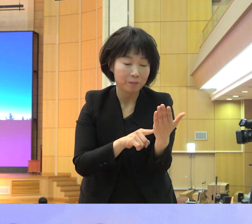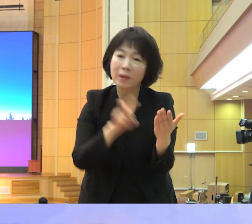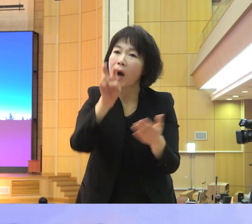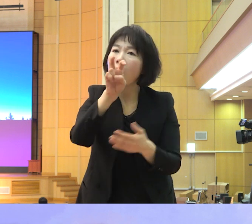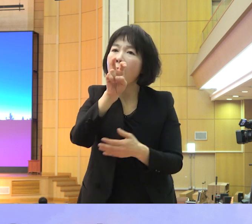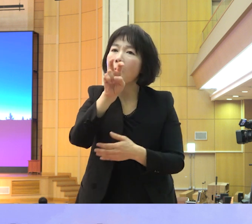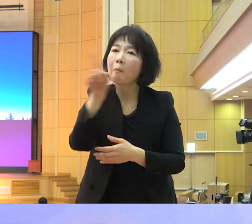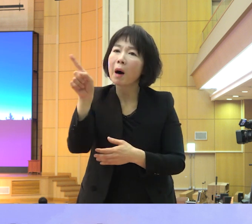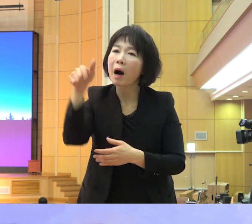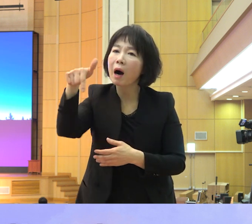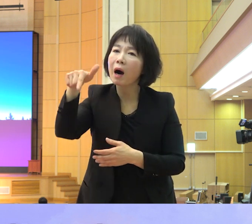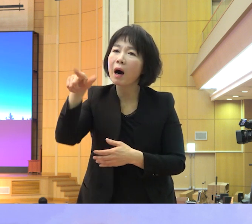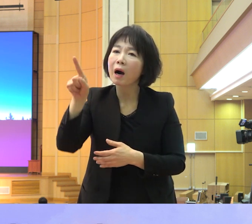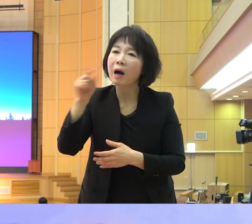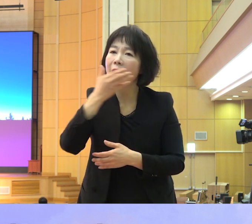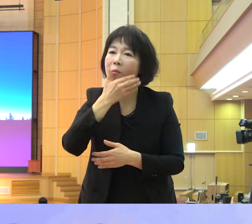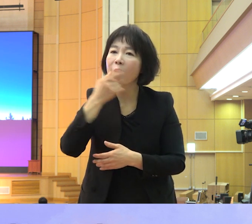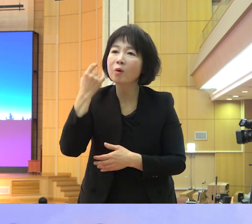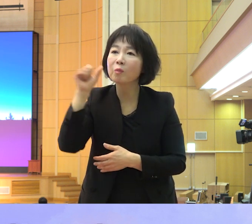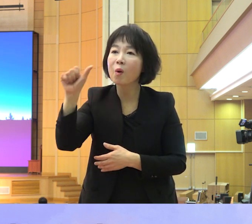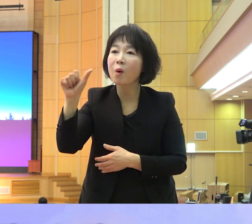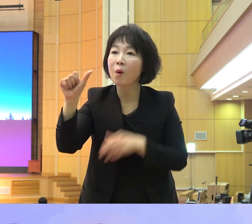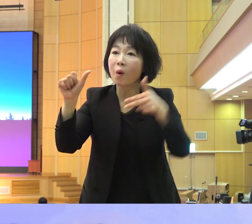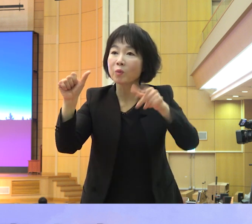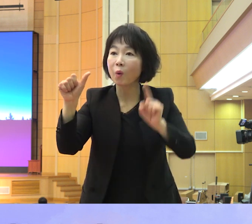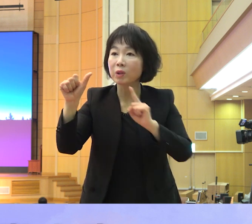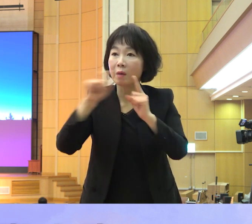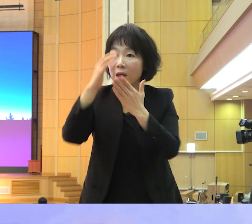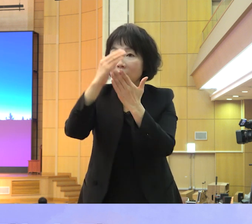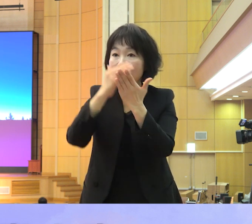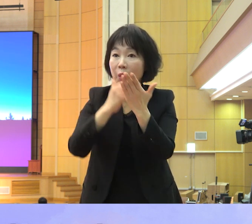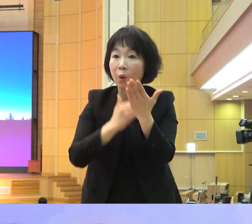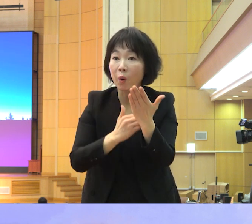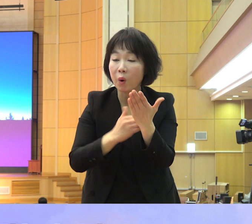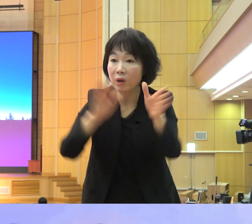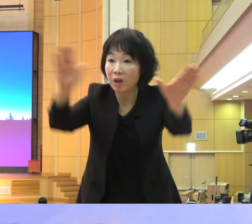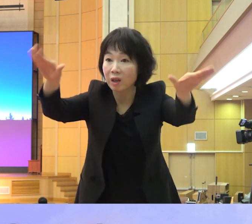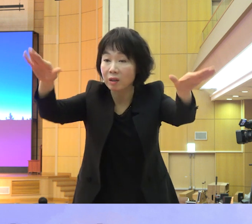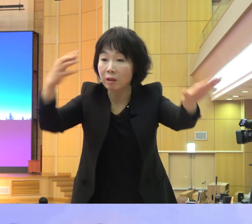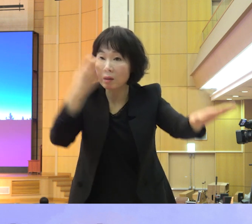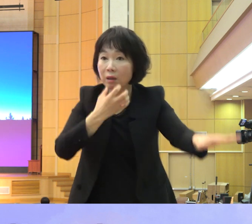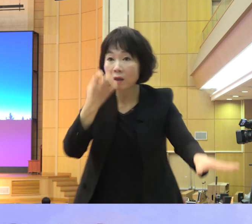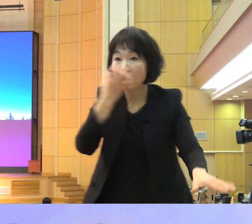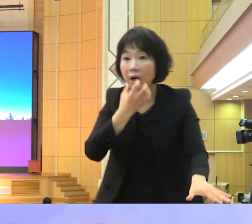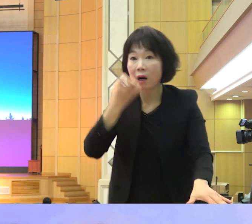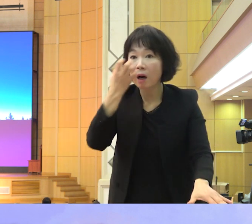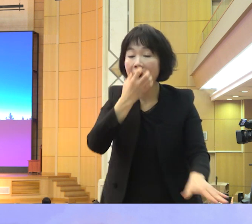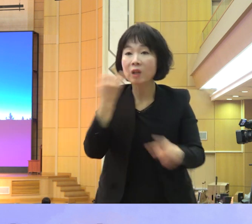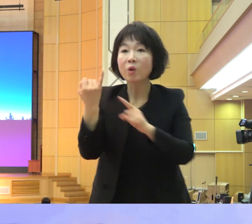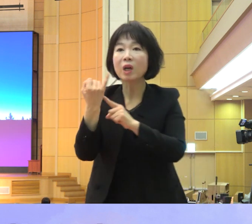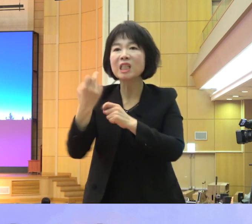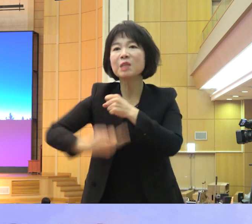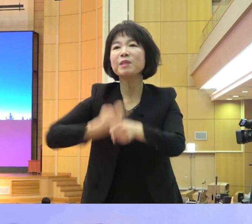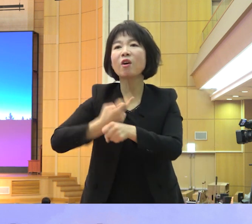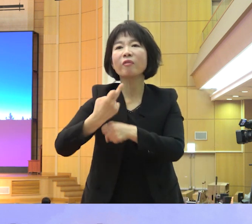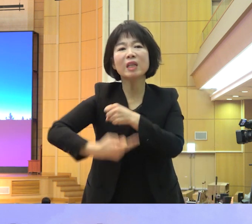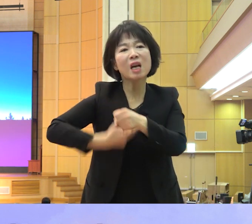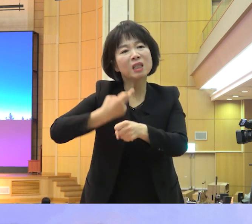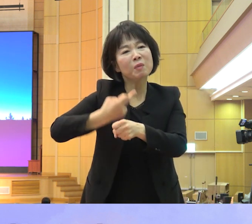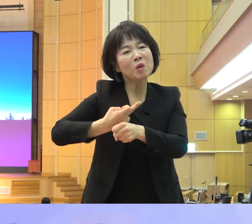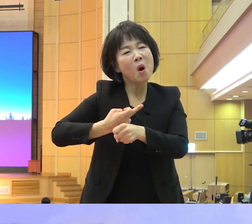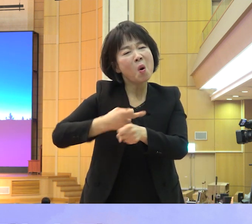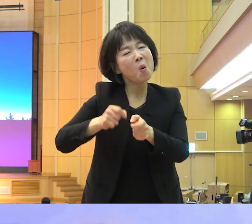마감 5장 25절인가요? 보면 이런 말이 있어요. 12년 동안이나 혈루병으로 고생한 여인이